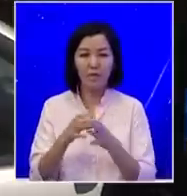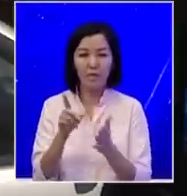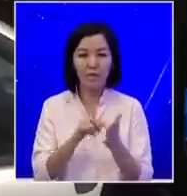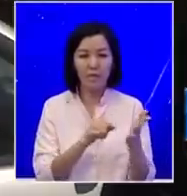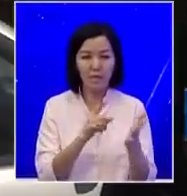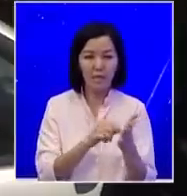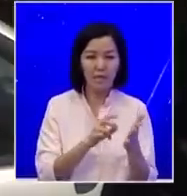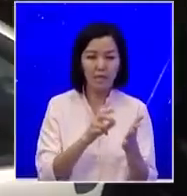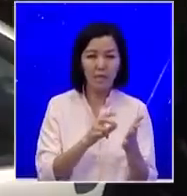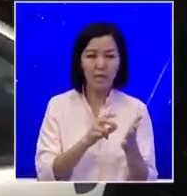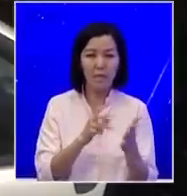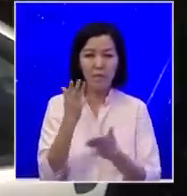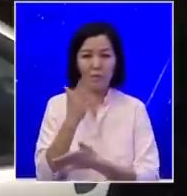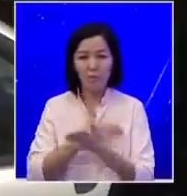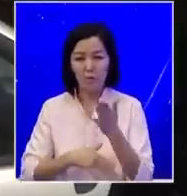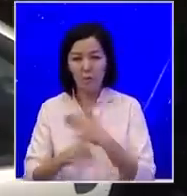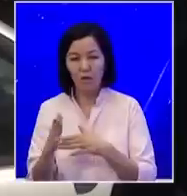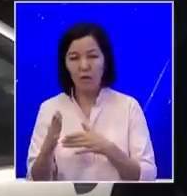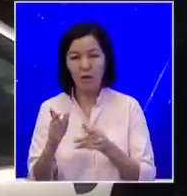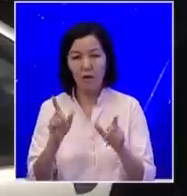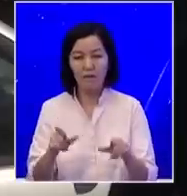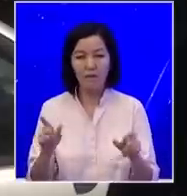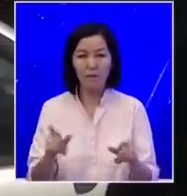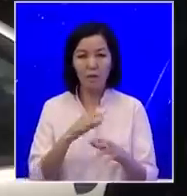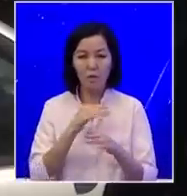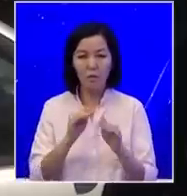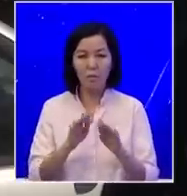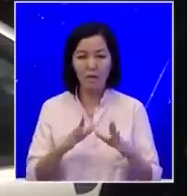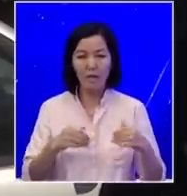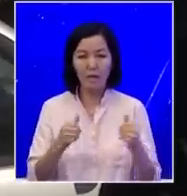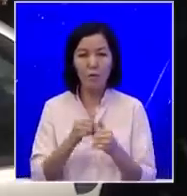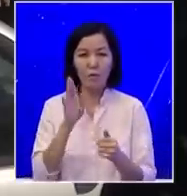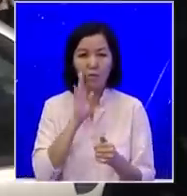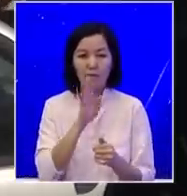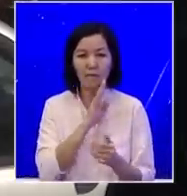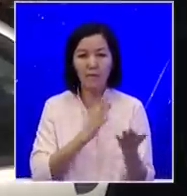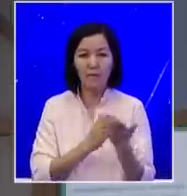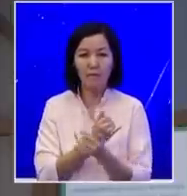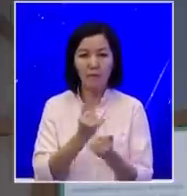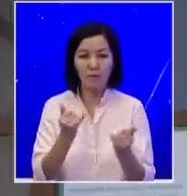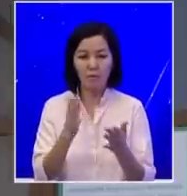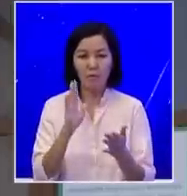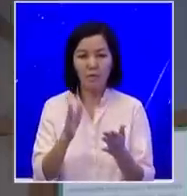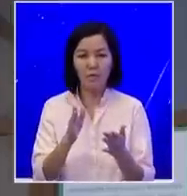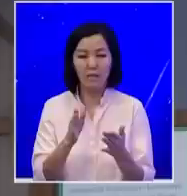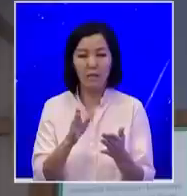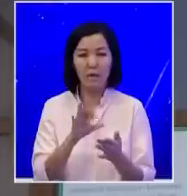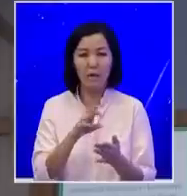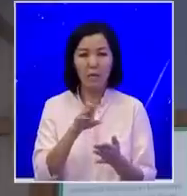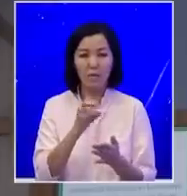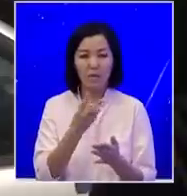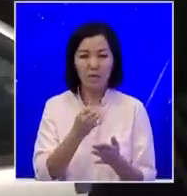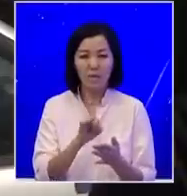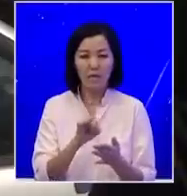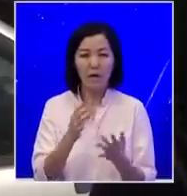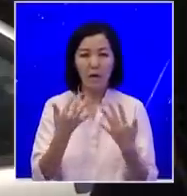жасына шыққан және мүгедек азаматтар және де көп балалы отбасы аналарға ол жерде қызмет көрсетіледі. Өтеней сельский